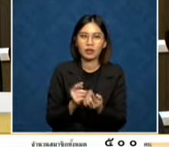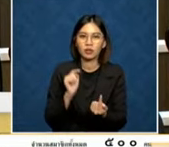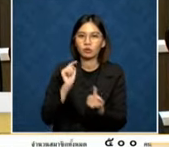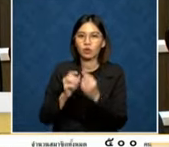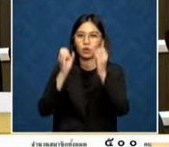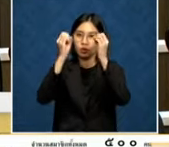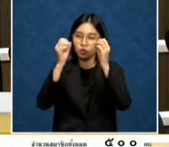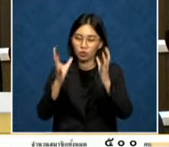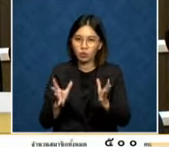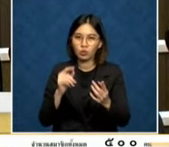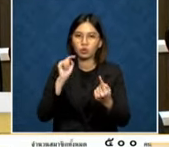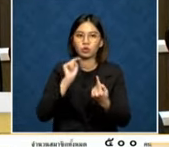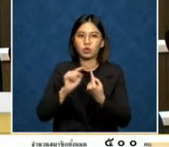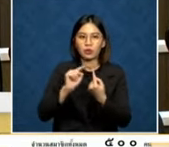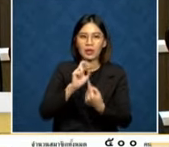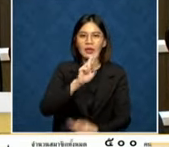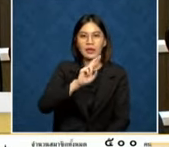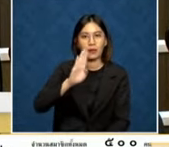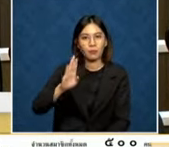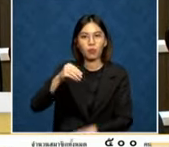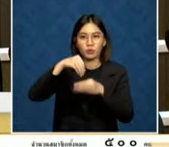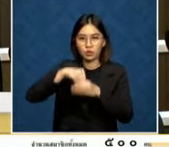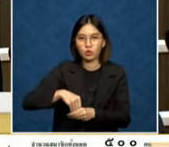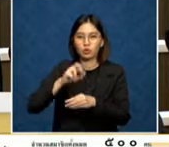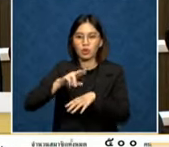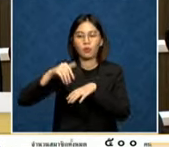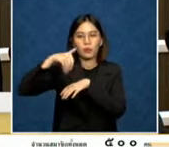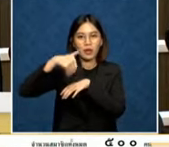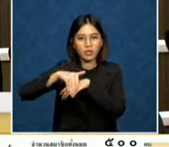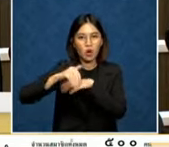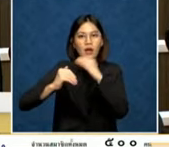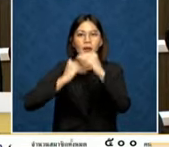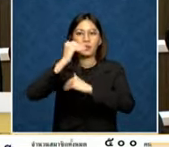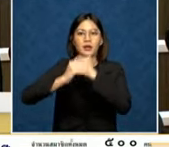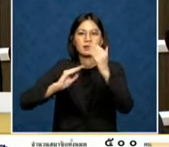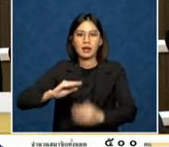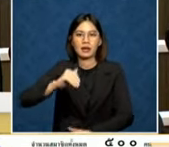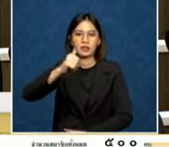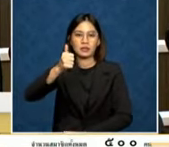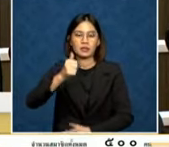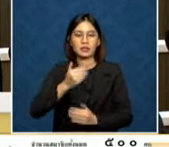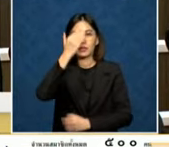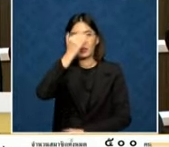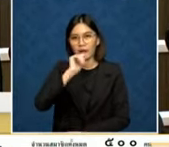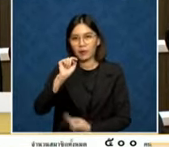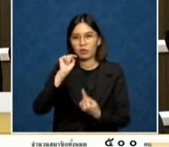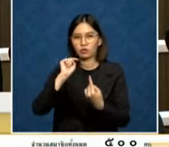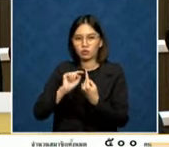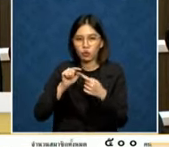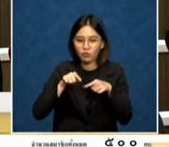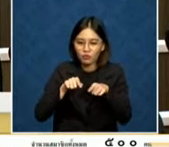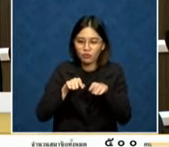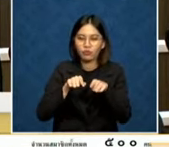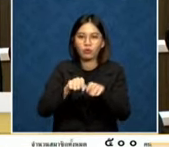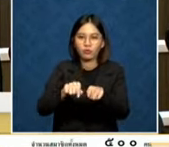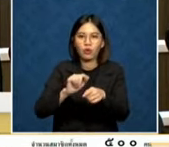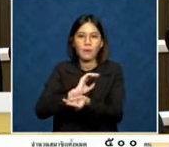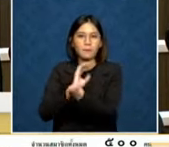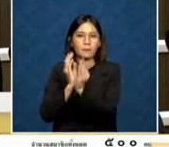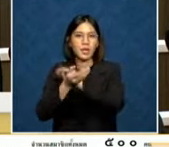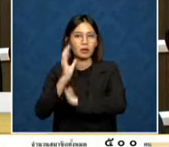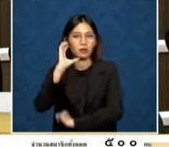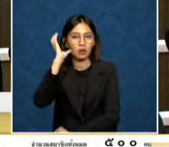ครูทั้งในระบบและนอกระบบให้ดีกว่าเดิมเพื่อให้ทันกับการเปลี่ยนแปลงของ